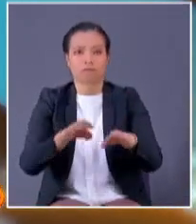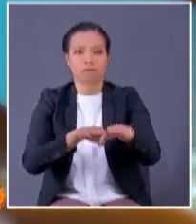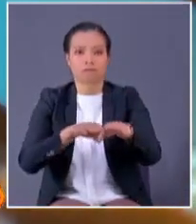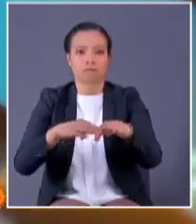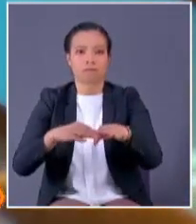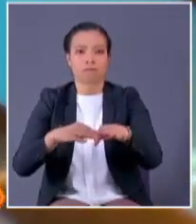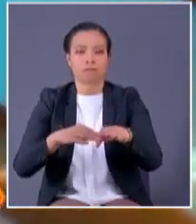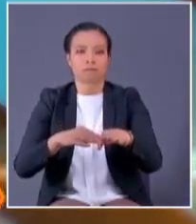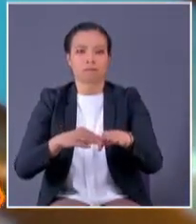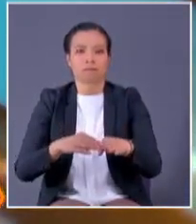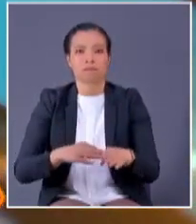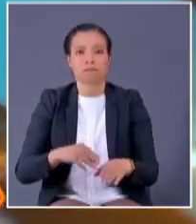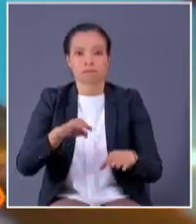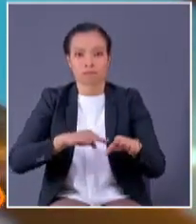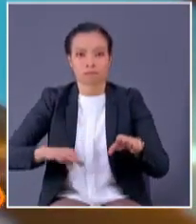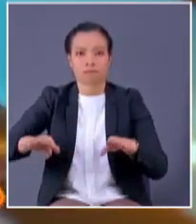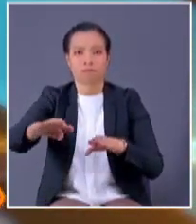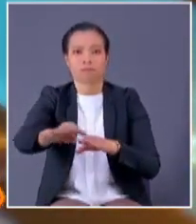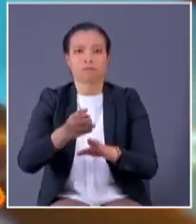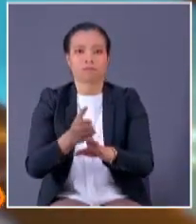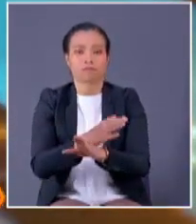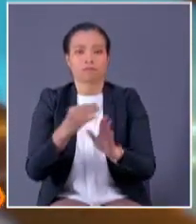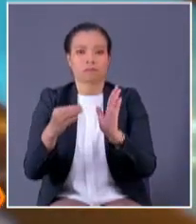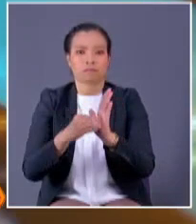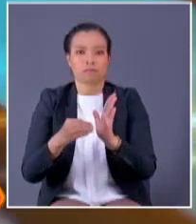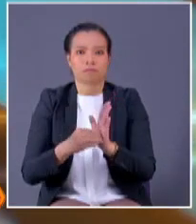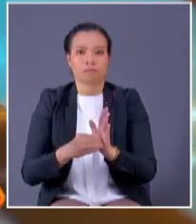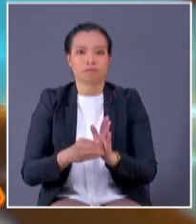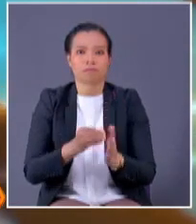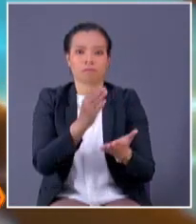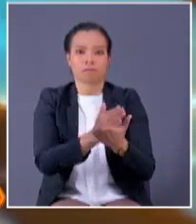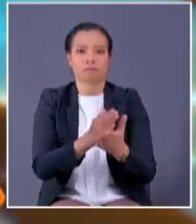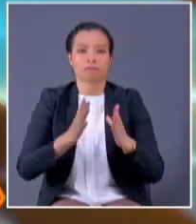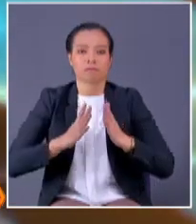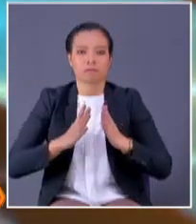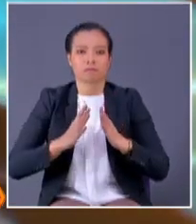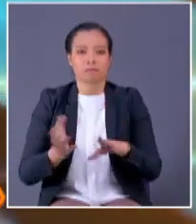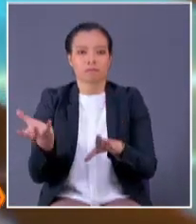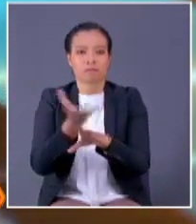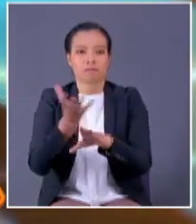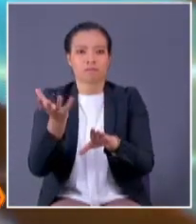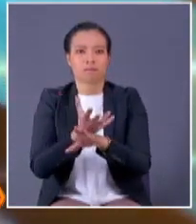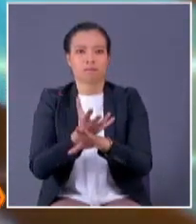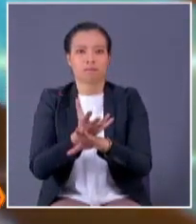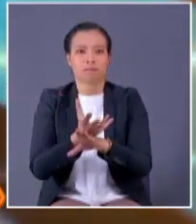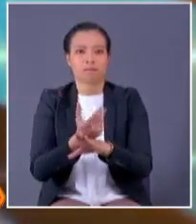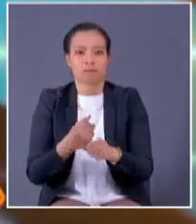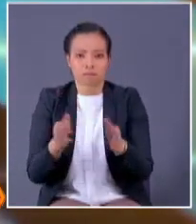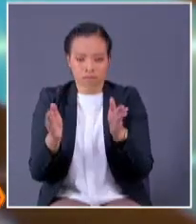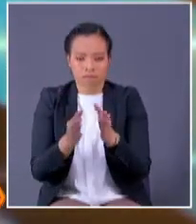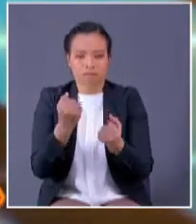ากทุกสายของประเทศเนี่ยก่อนที่จะเข้าในตัวเมืองเนี่ยก็มาจอดพักหรือมาขนถ่ายสินค้า เพื่อลงสู่รถเล็ก ใ